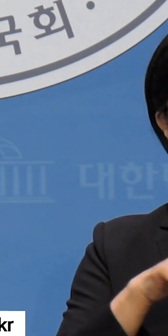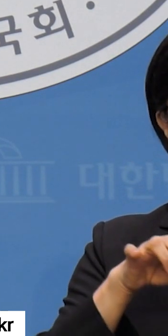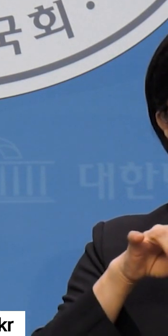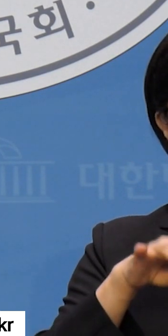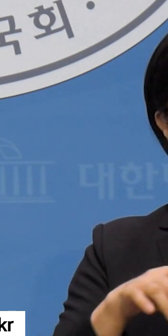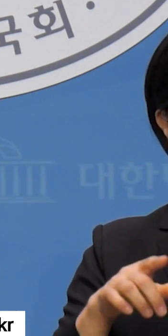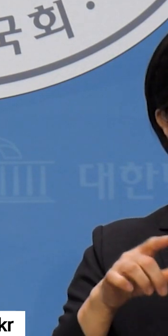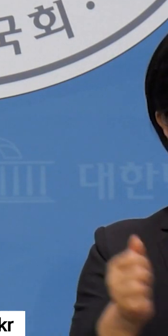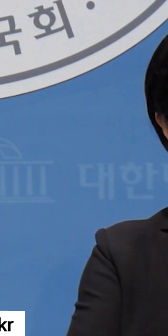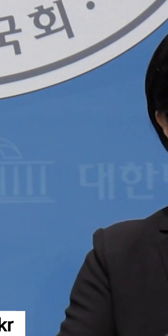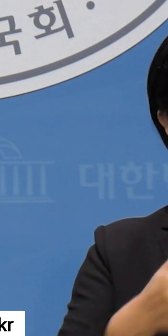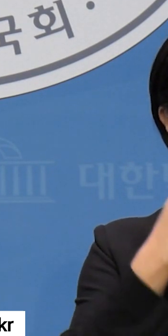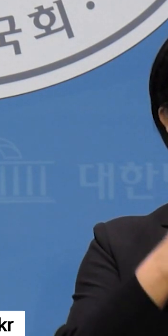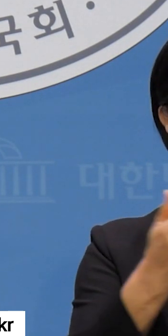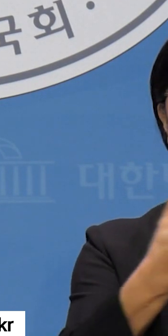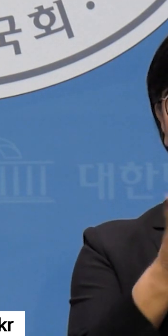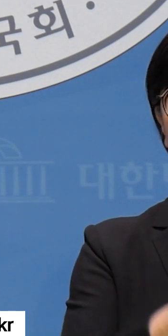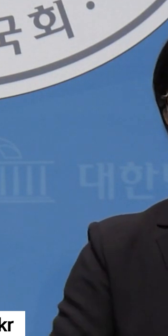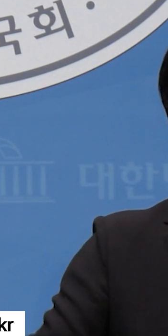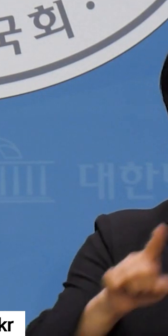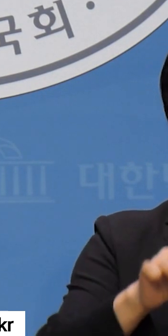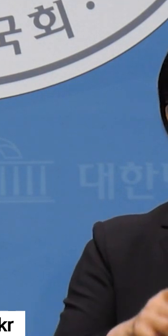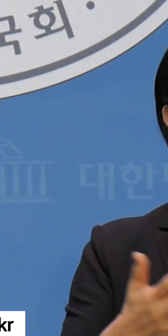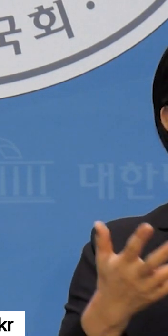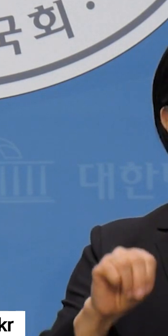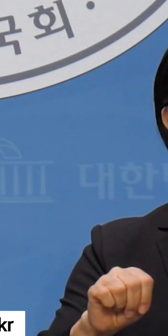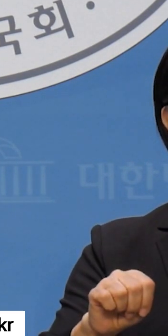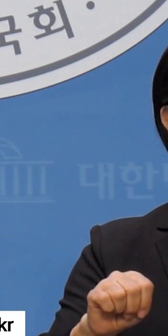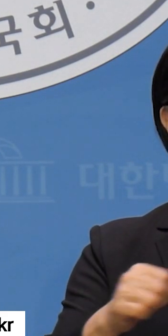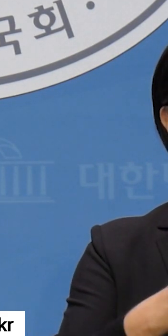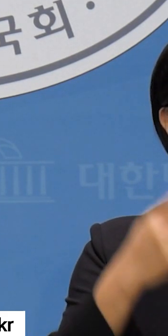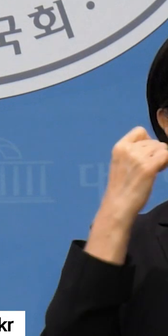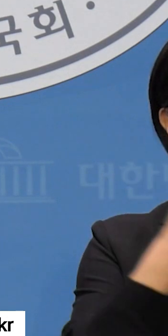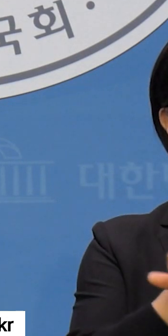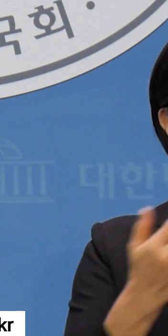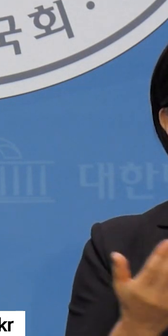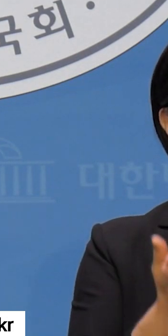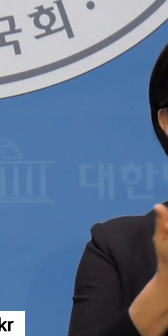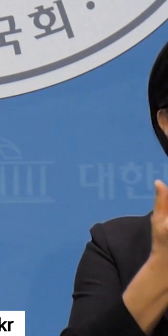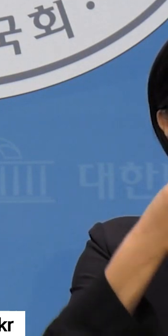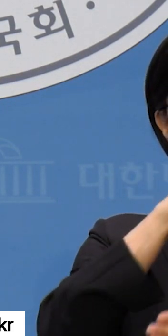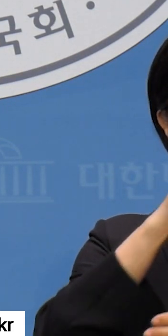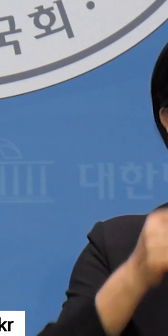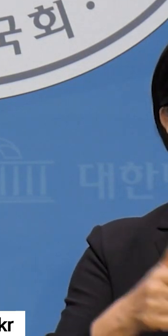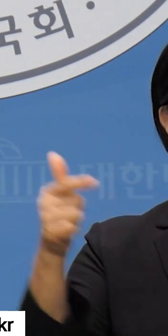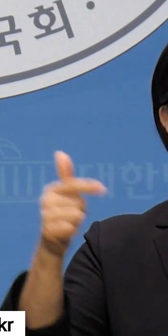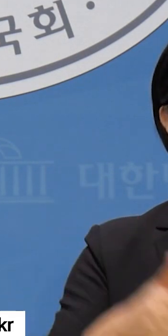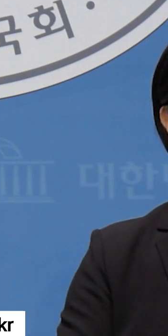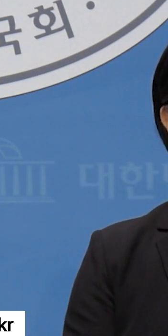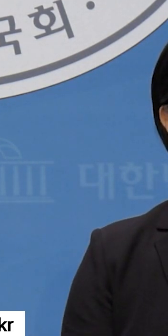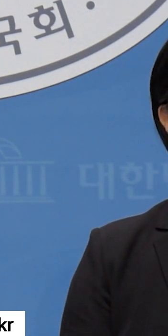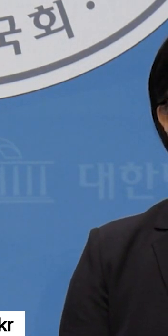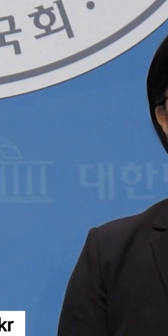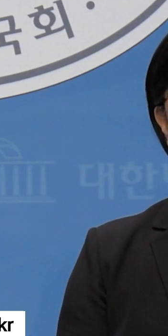과학기술정보통신위원회에서는 더불어민주당 주도로 8천억 원의 연구개발 예산이 늘어나기도 했습니다.